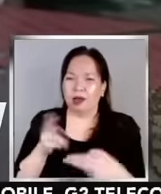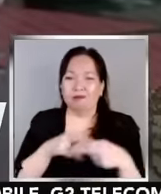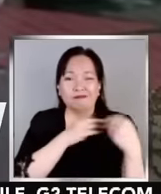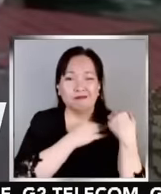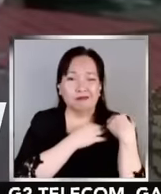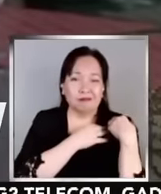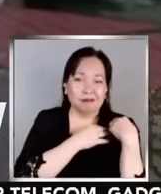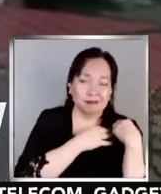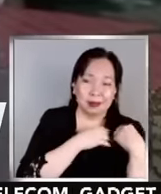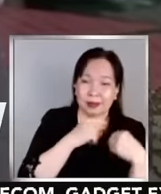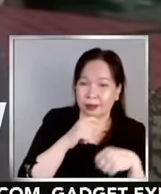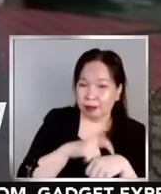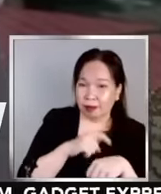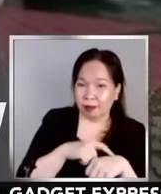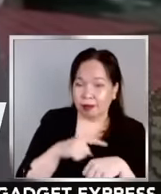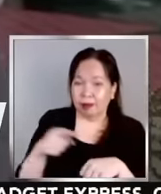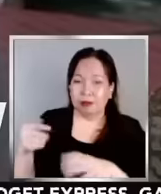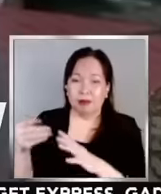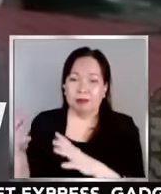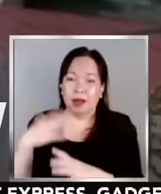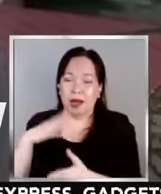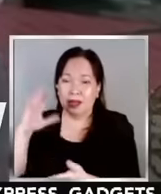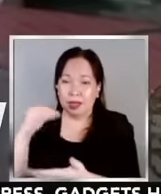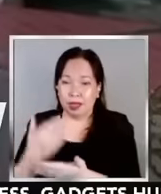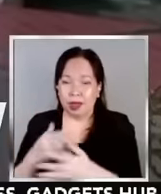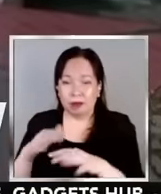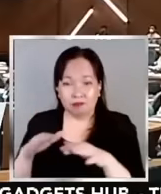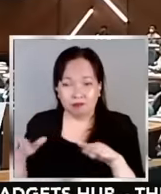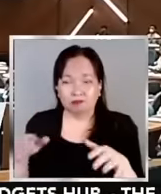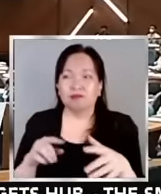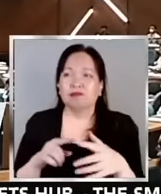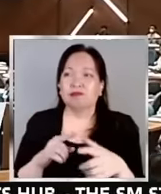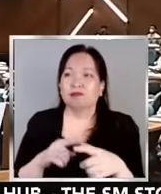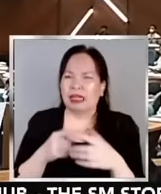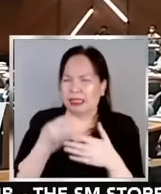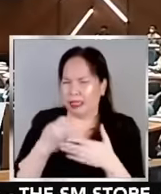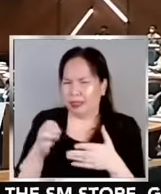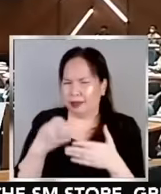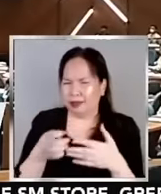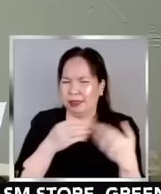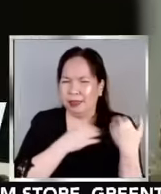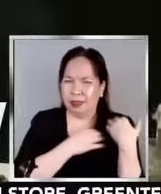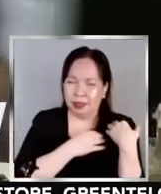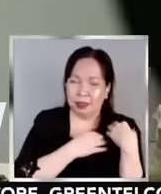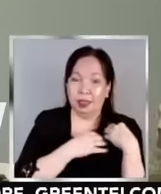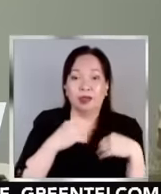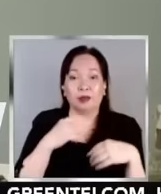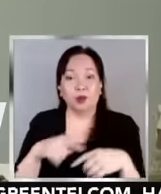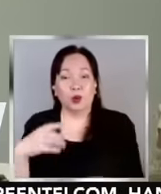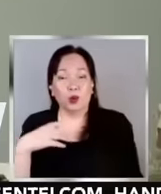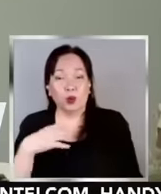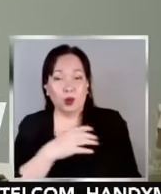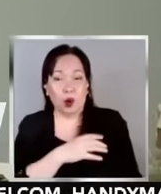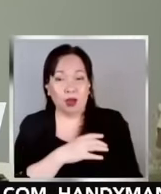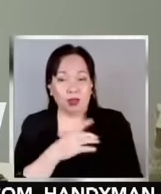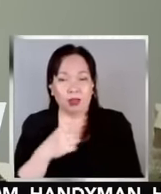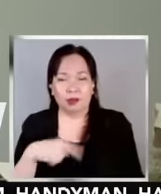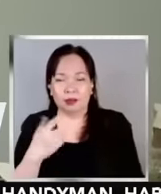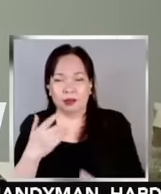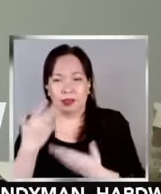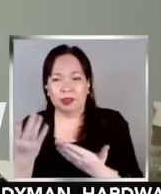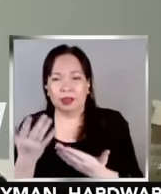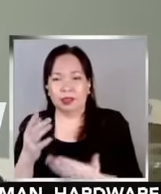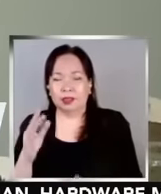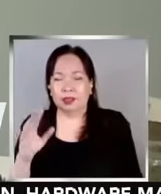ng mga anak ko sa ah gastos sa camara inihain ni Senior deputy speaker at ating pangulo